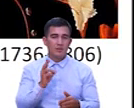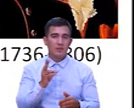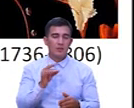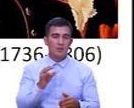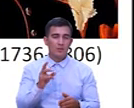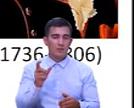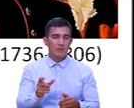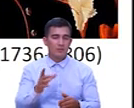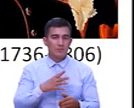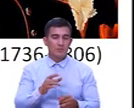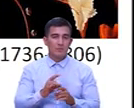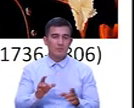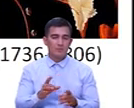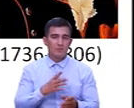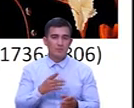aytib o'tdi va